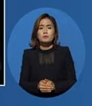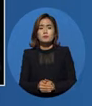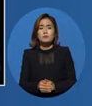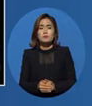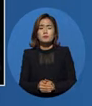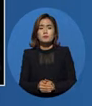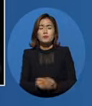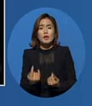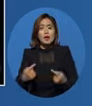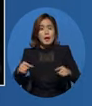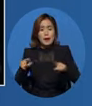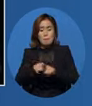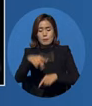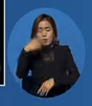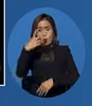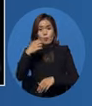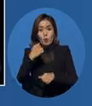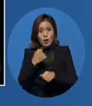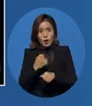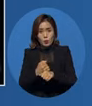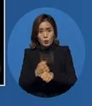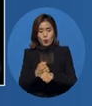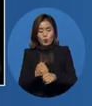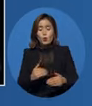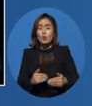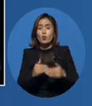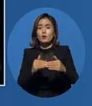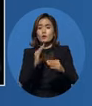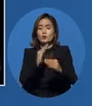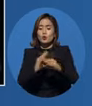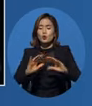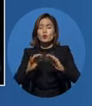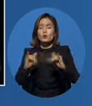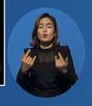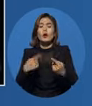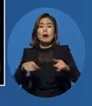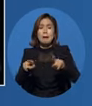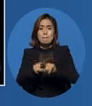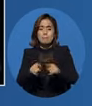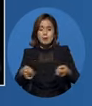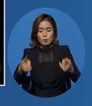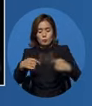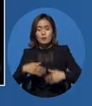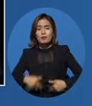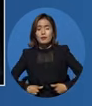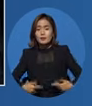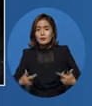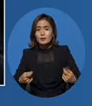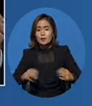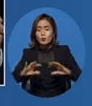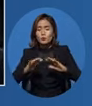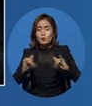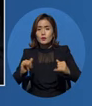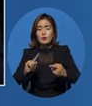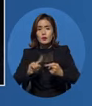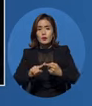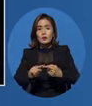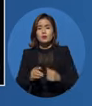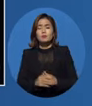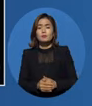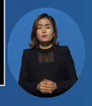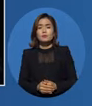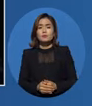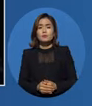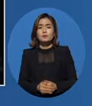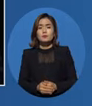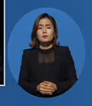같이 검토하고 절도 그 과정에서 국민들과 함께 해야 된다고 봅니다 국민들에게 이런 아까 말씀